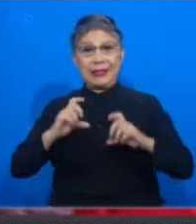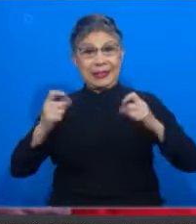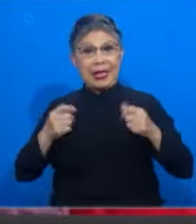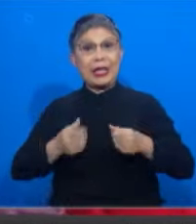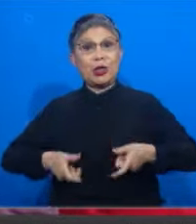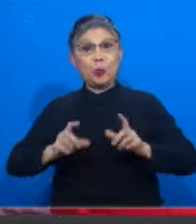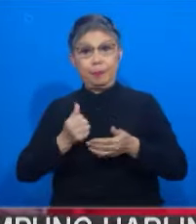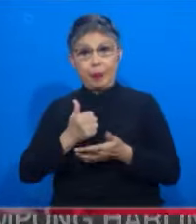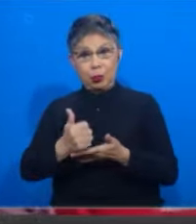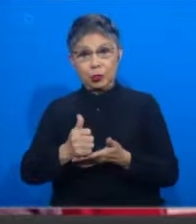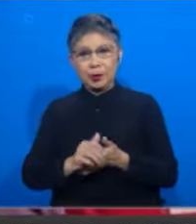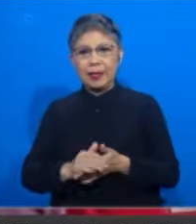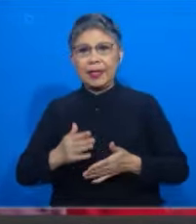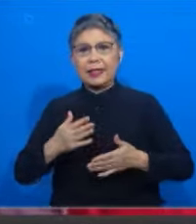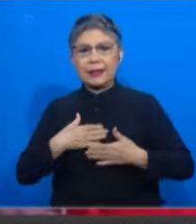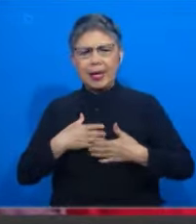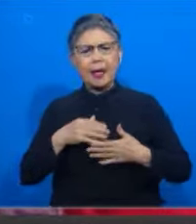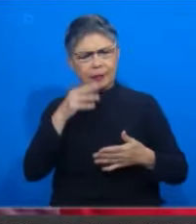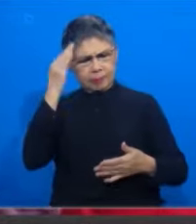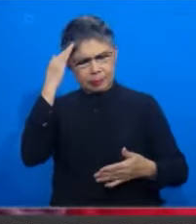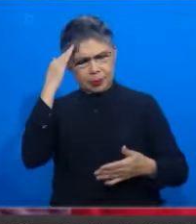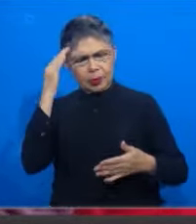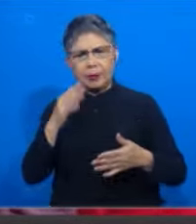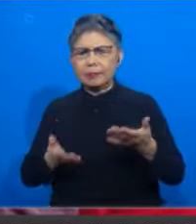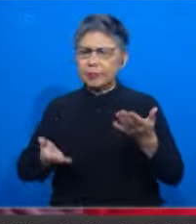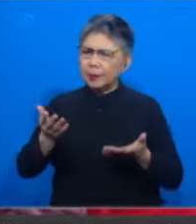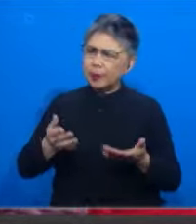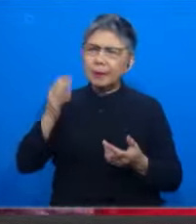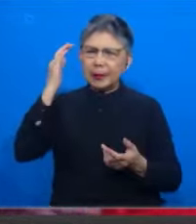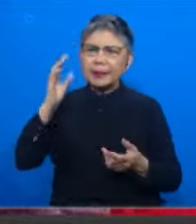Saya setelah saya menimbang, berpikir, akhirnya saya ambil kesempatan.